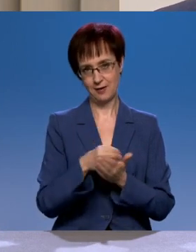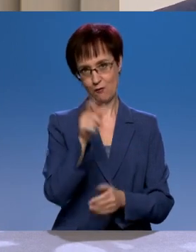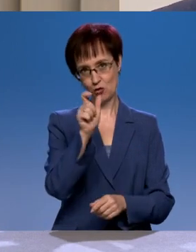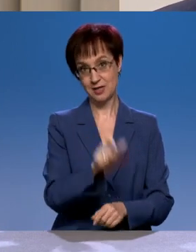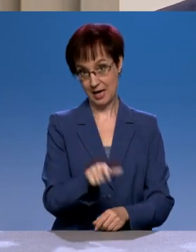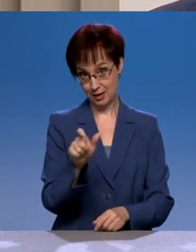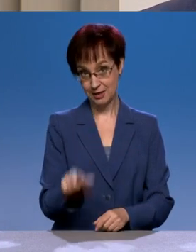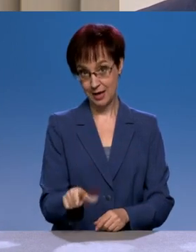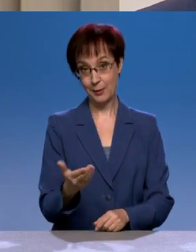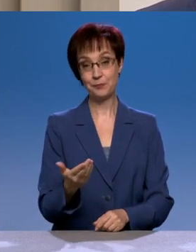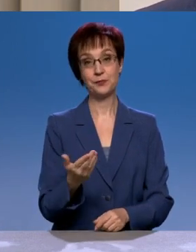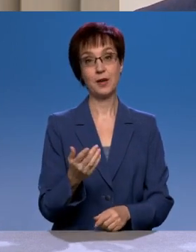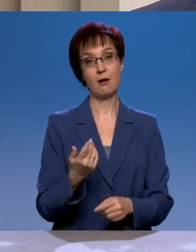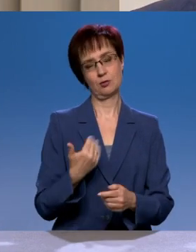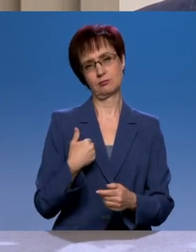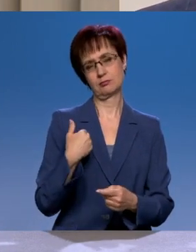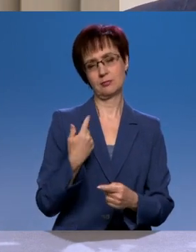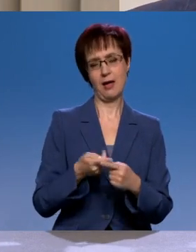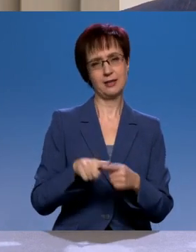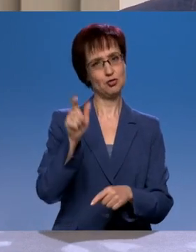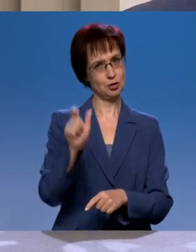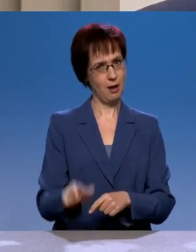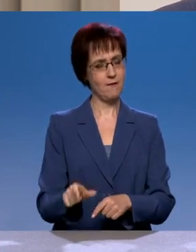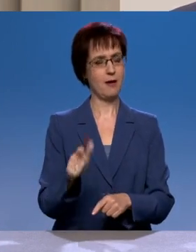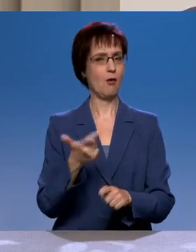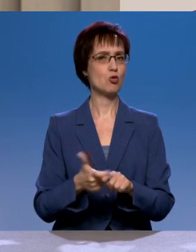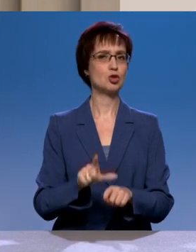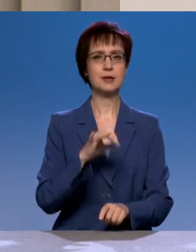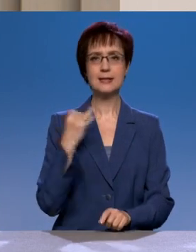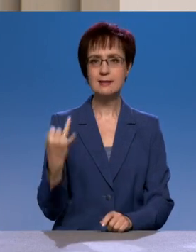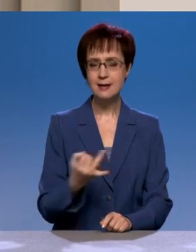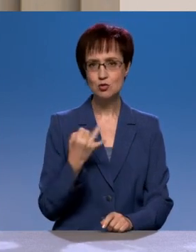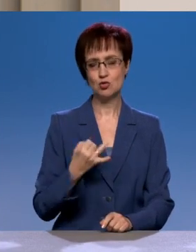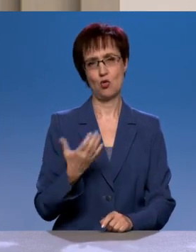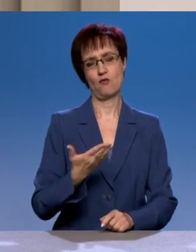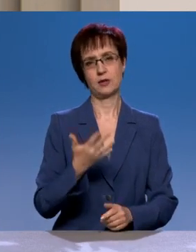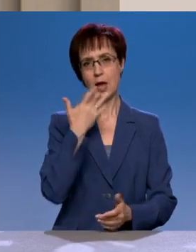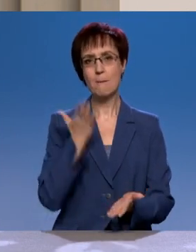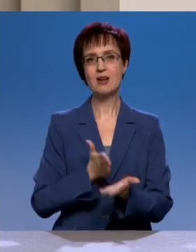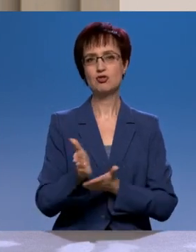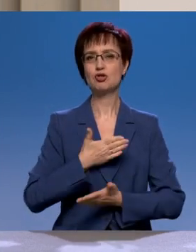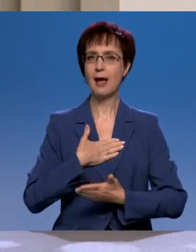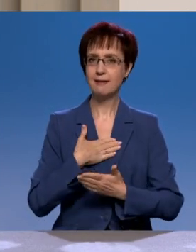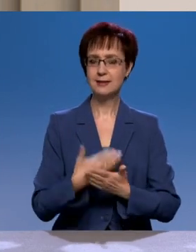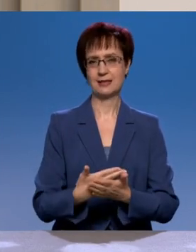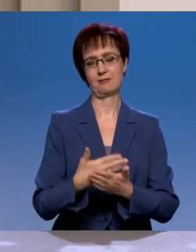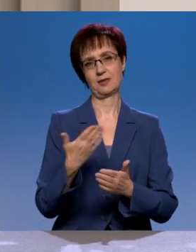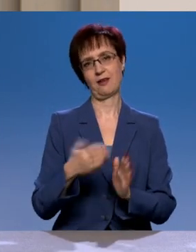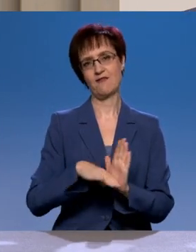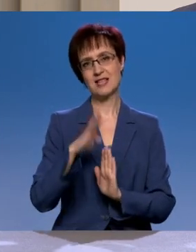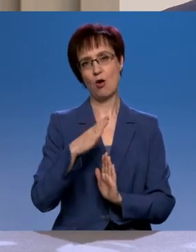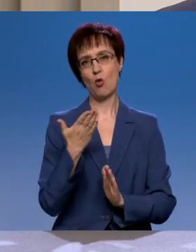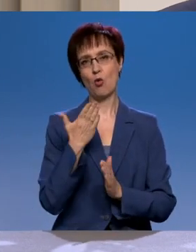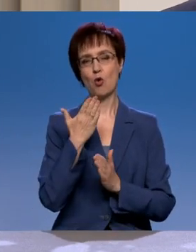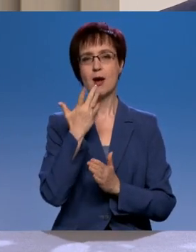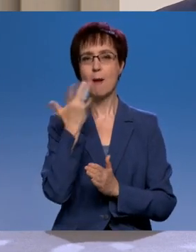как мы его видим, человек очень заинтересованный, политически активный, очень высоко патриотичный человек. И